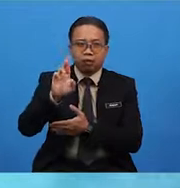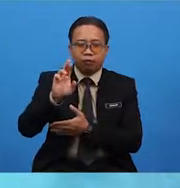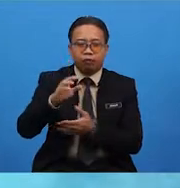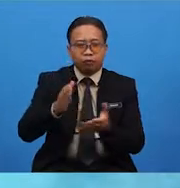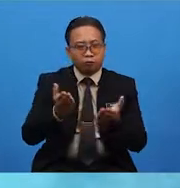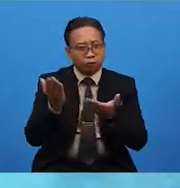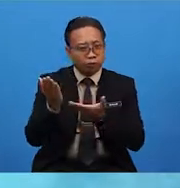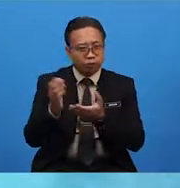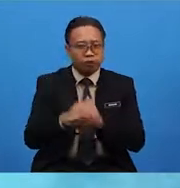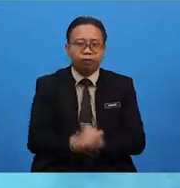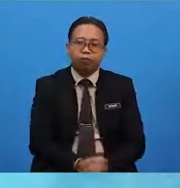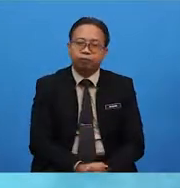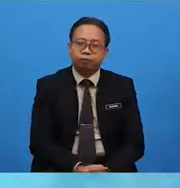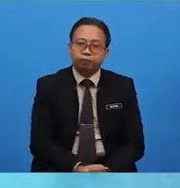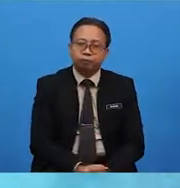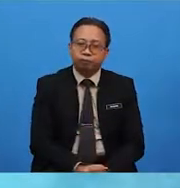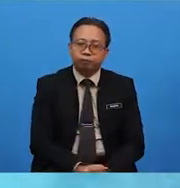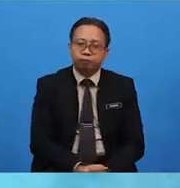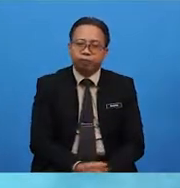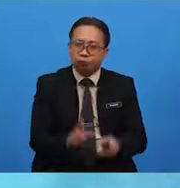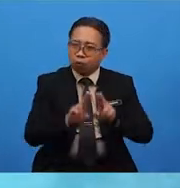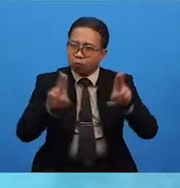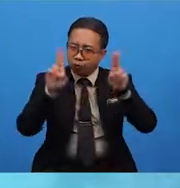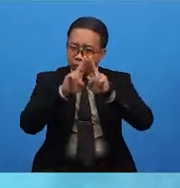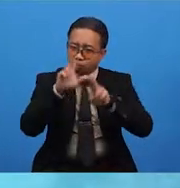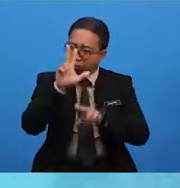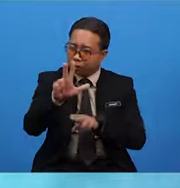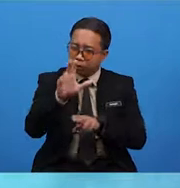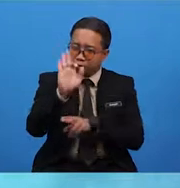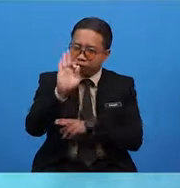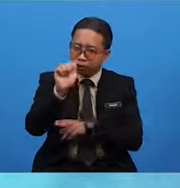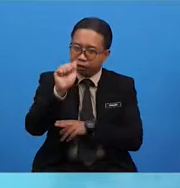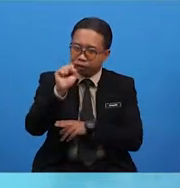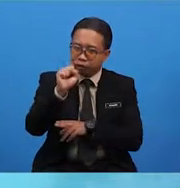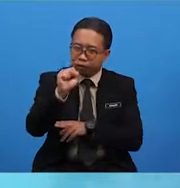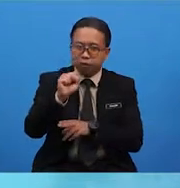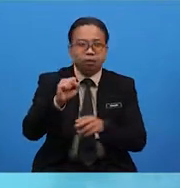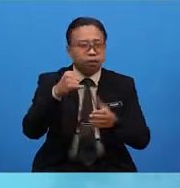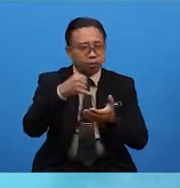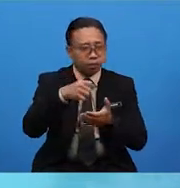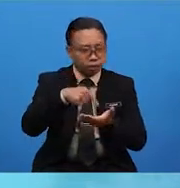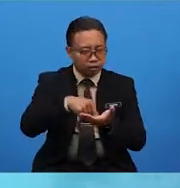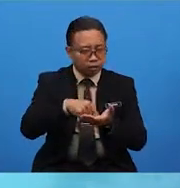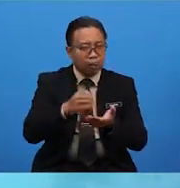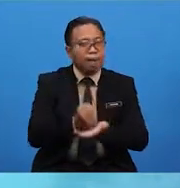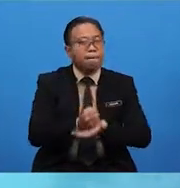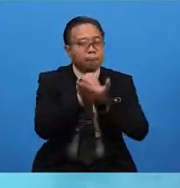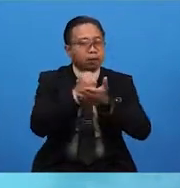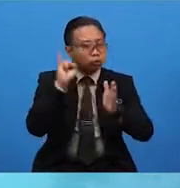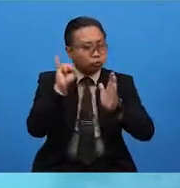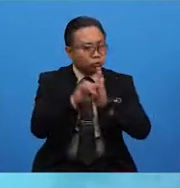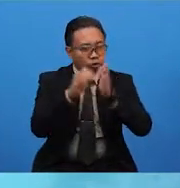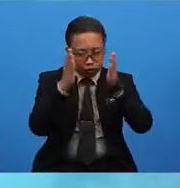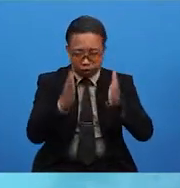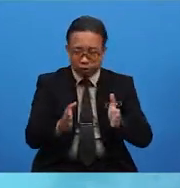komprehensif umumnya ke-33 Fase ini membantu Illustrator